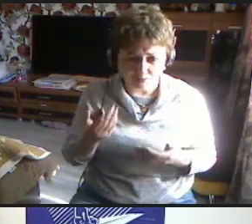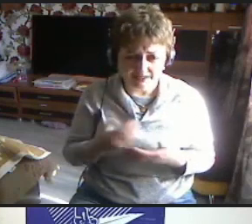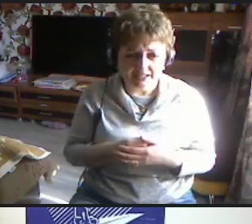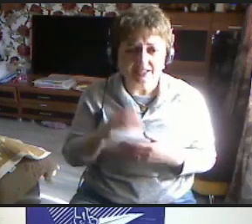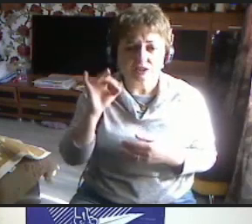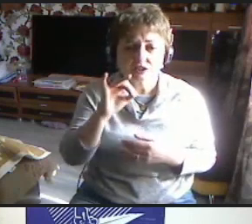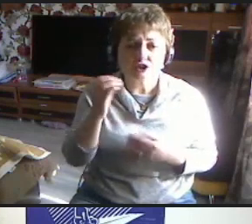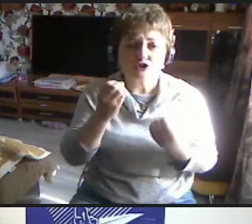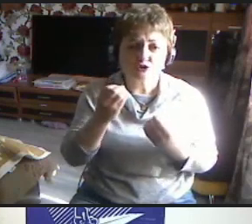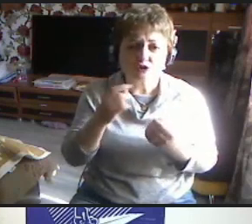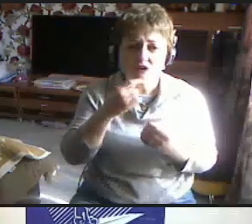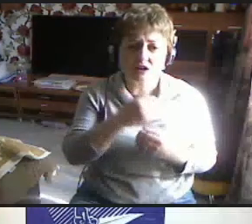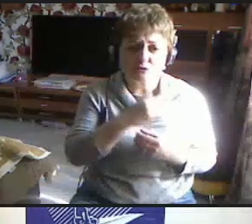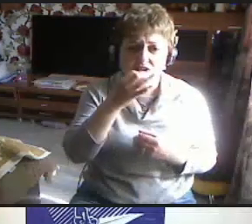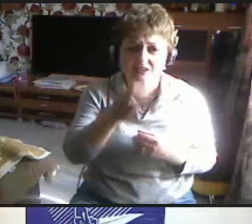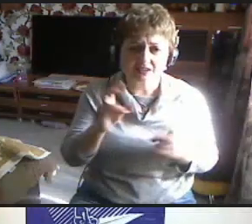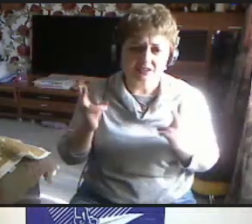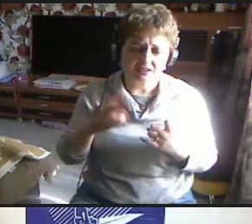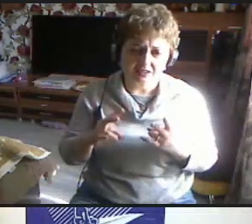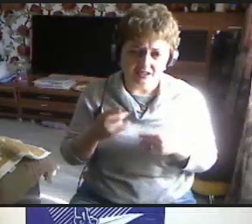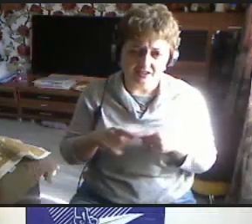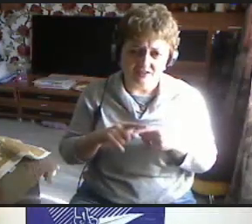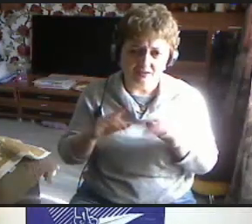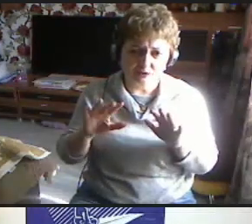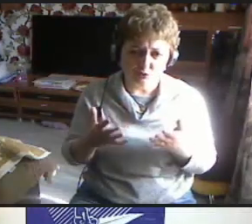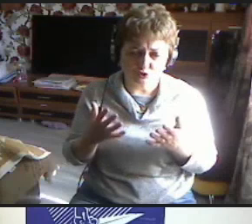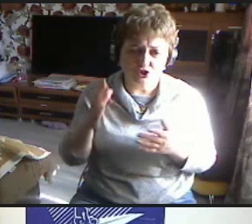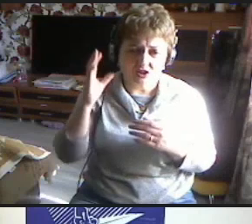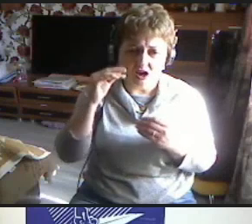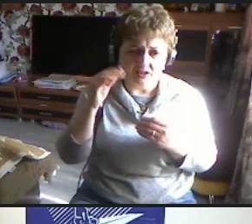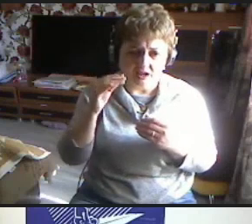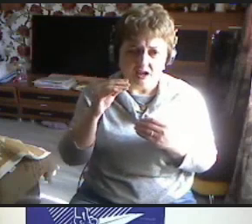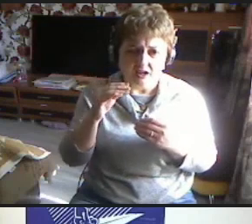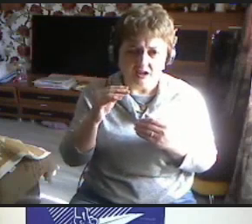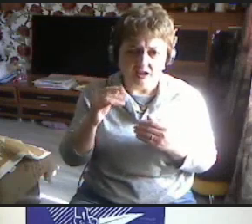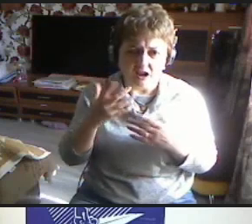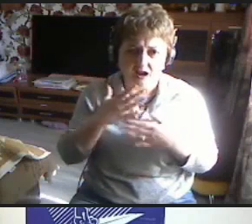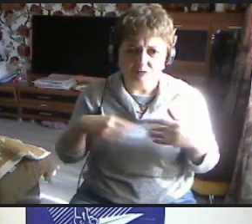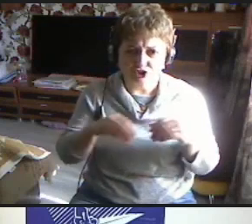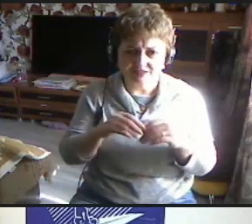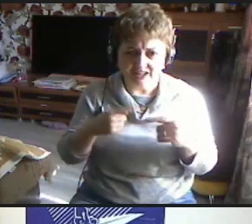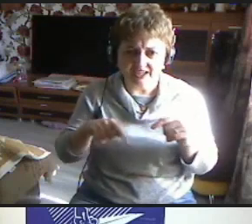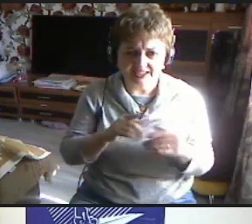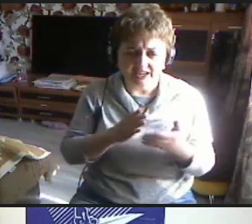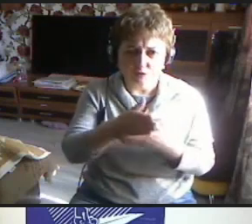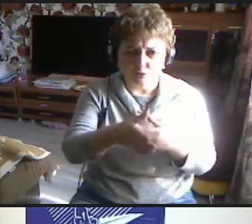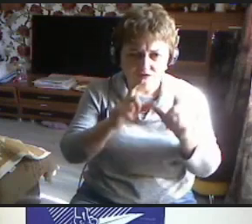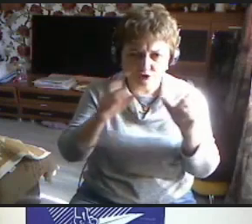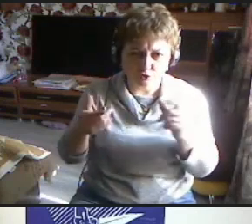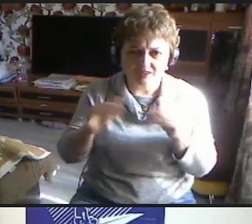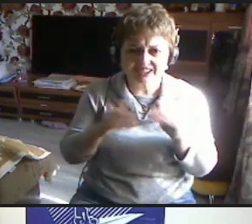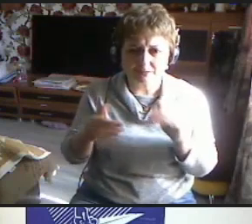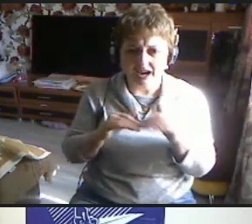надо в этом случае, когда общественная организация входит в школу и взаимодействует, и работает